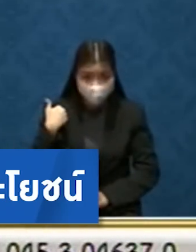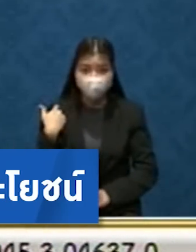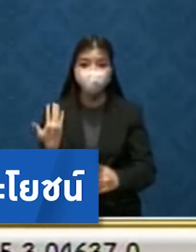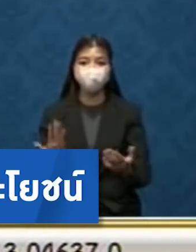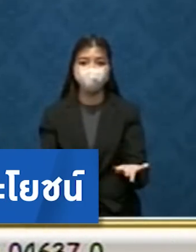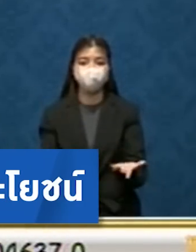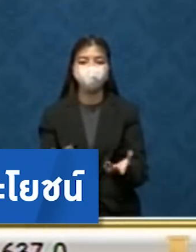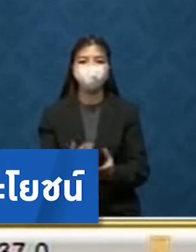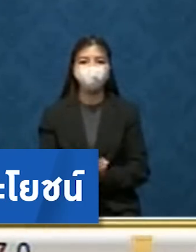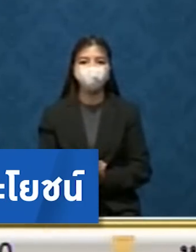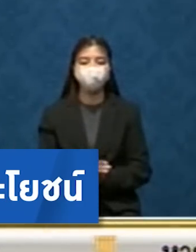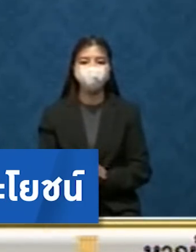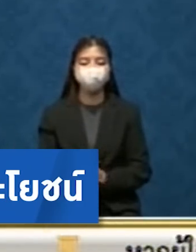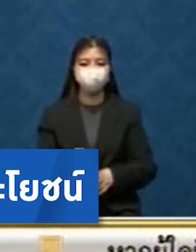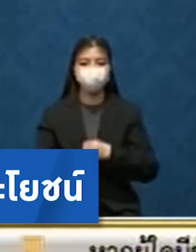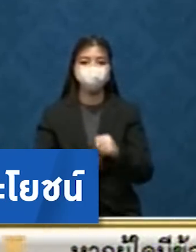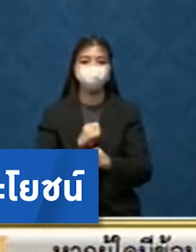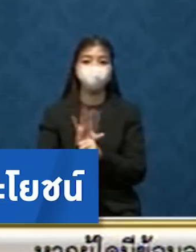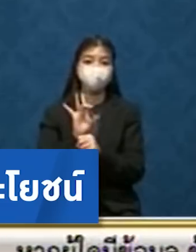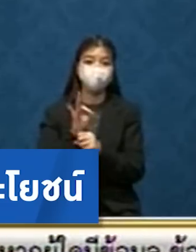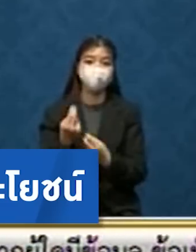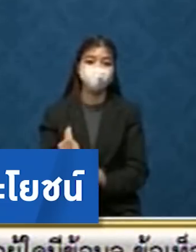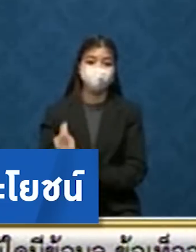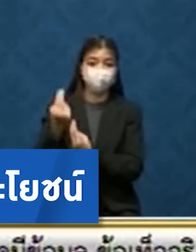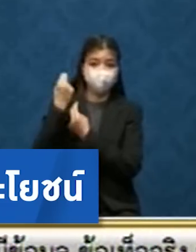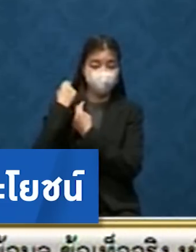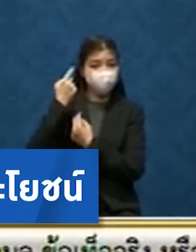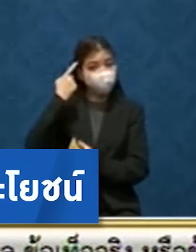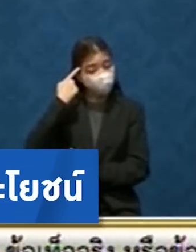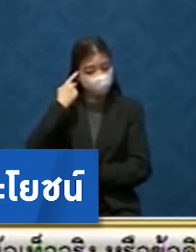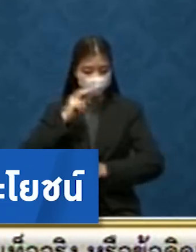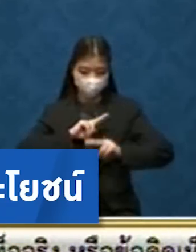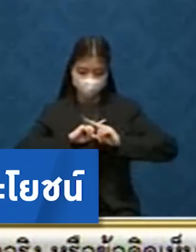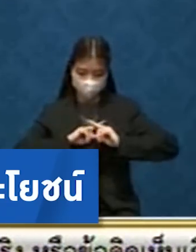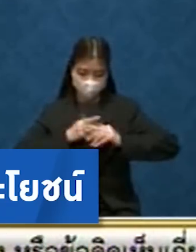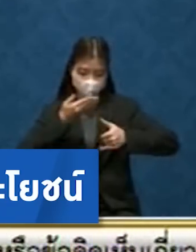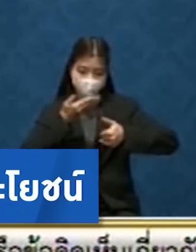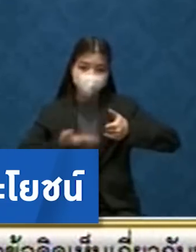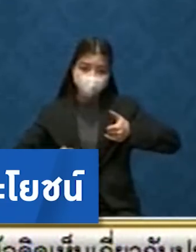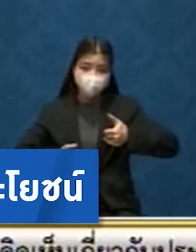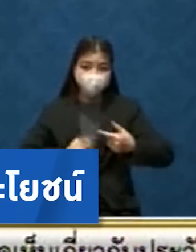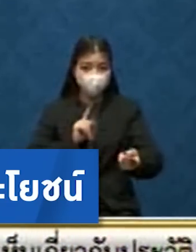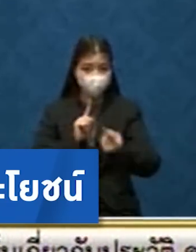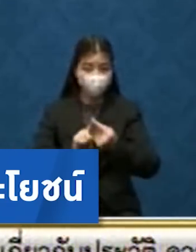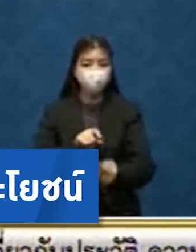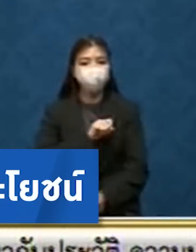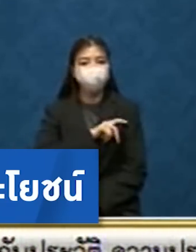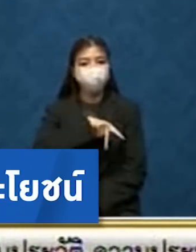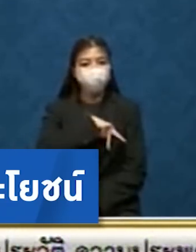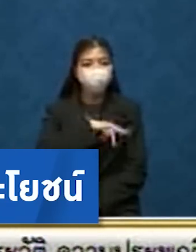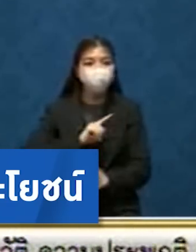ที่ผ่านมา 8ปีท่านมีความเห็นมีแต่ภาพที่ประสงค์ช่วย